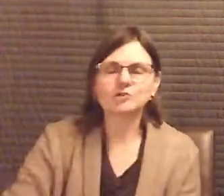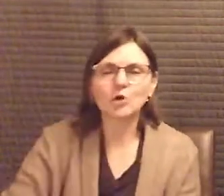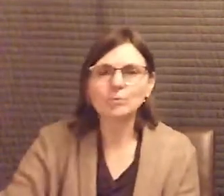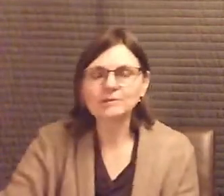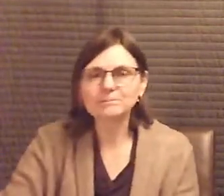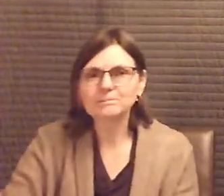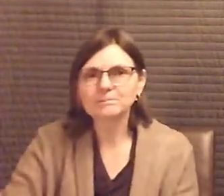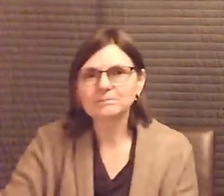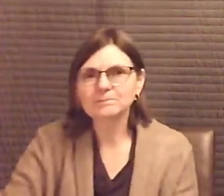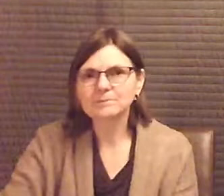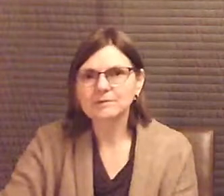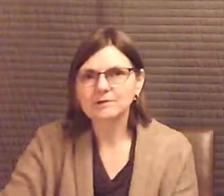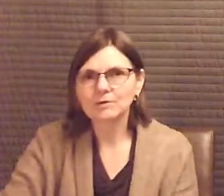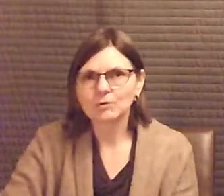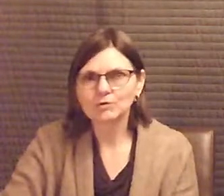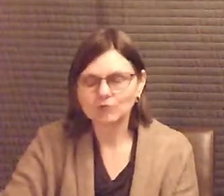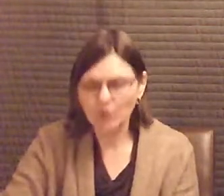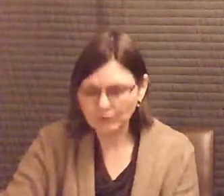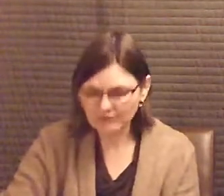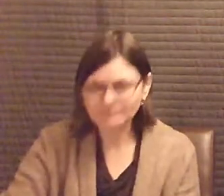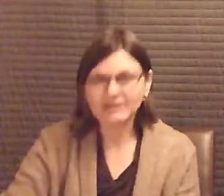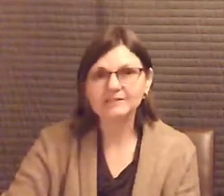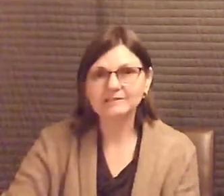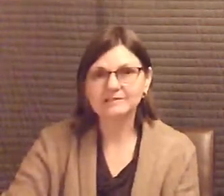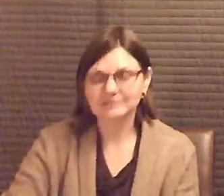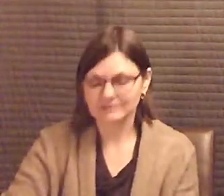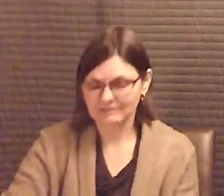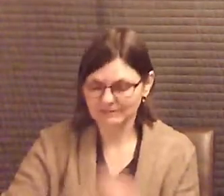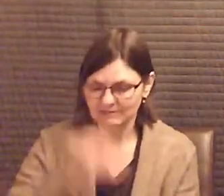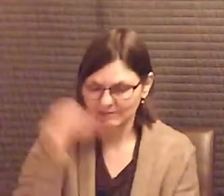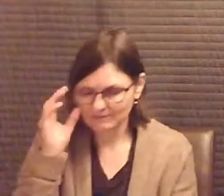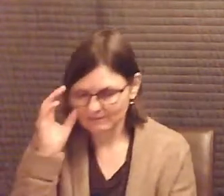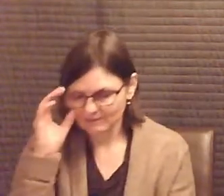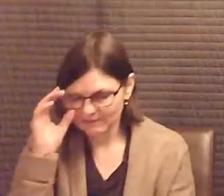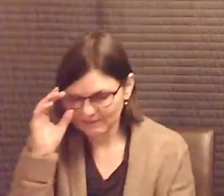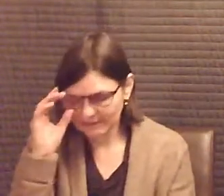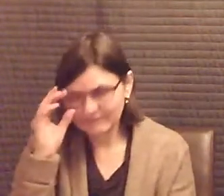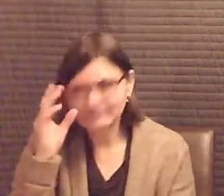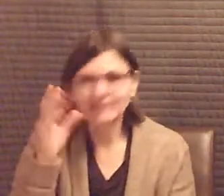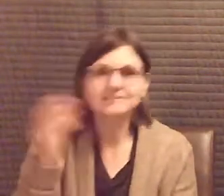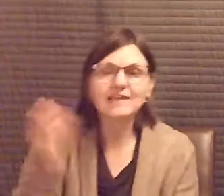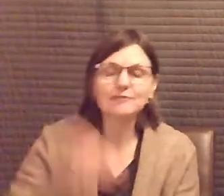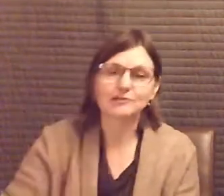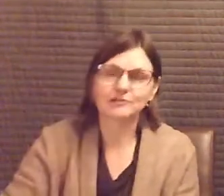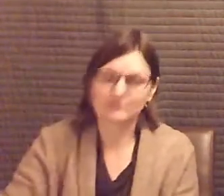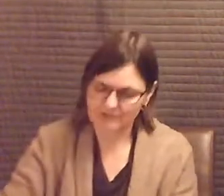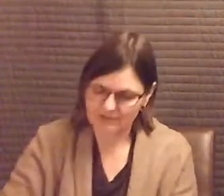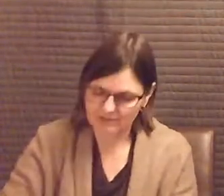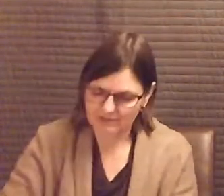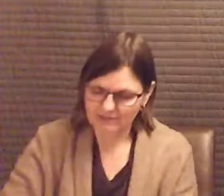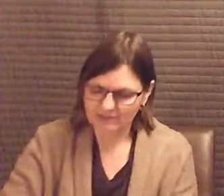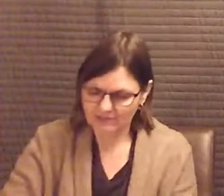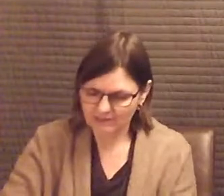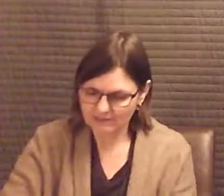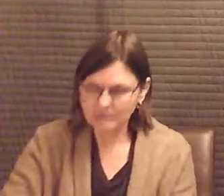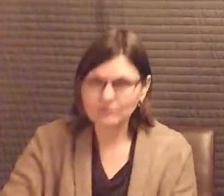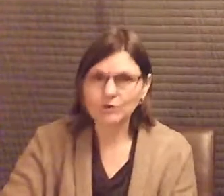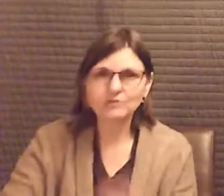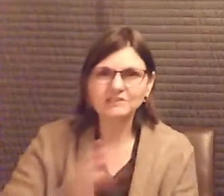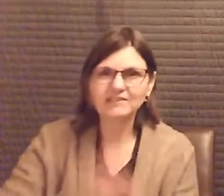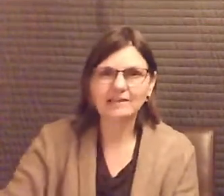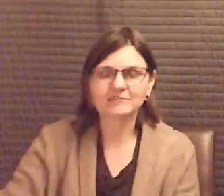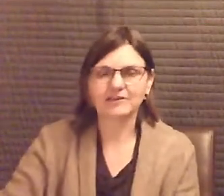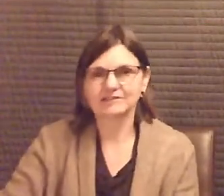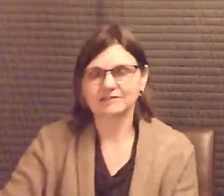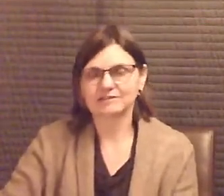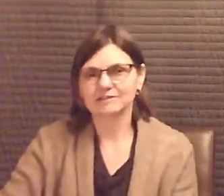johannes de doper house is het gamen hoe zijn hoofd er af ging wie we look at een stevig we kijken dan is het even hoeveel stroom te hebben dood